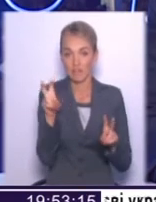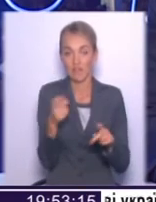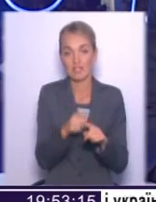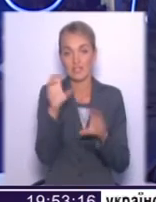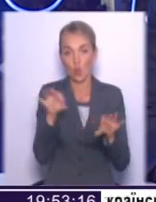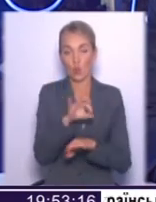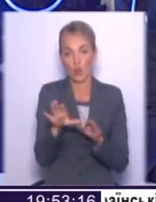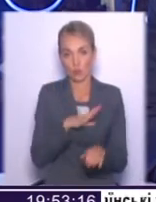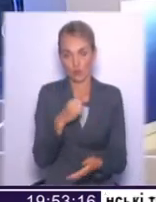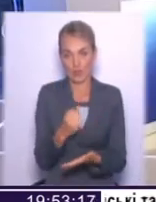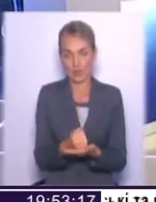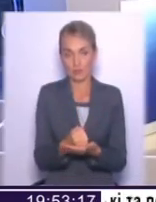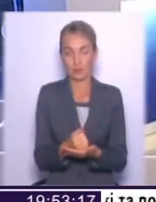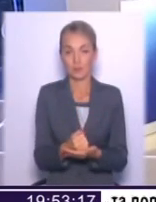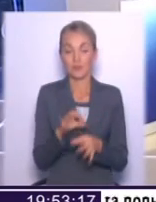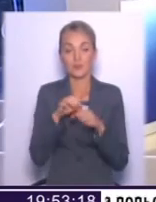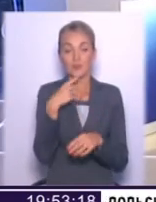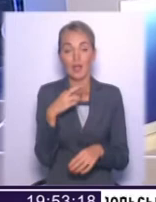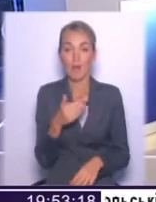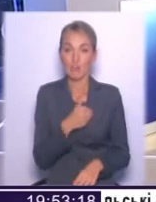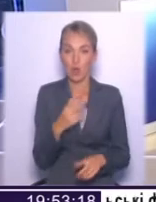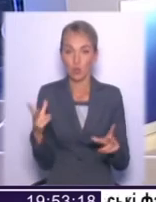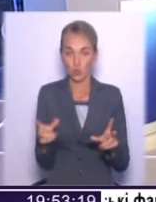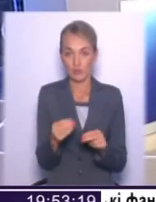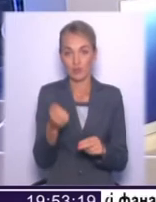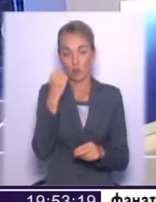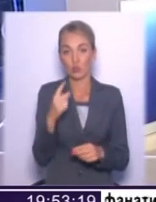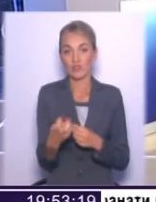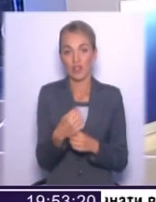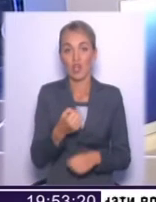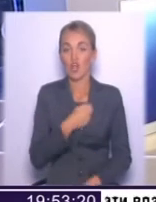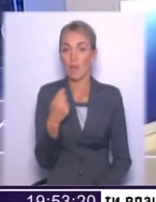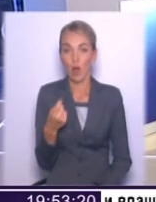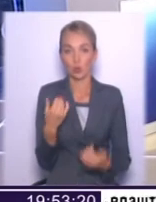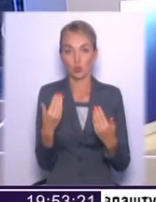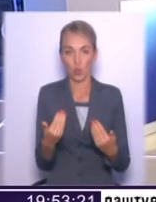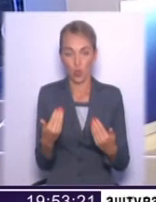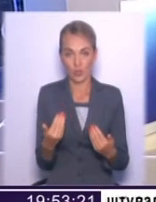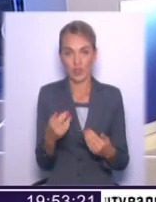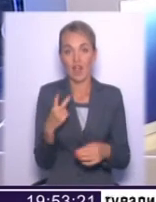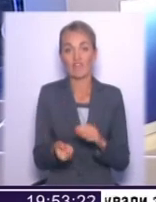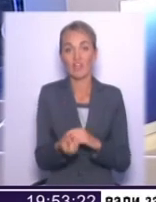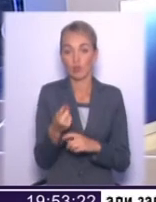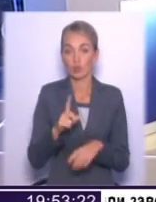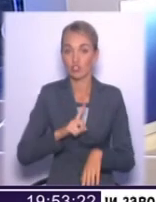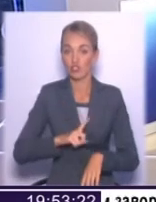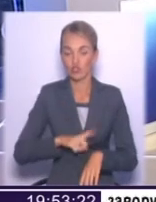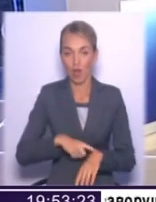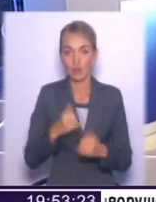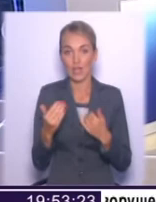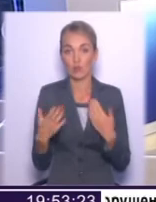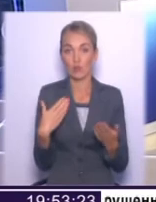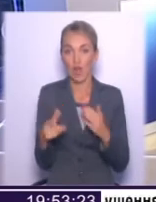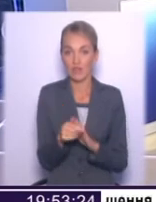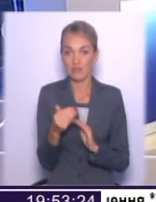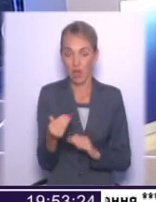був прийнятий. Ну, я бажаю вам успіху і дякую за те, що завітали. На жаль, мало сьогодні, як виявилося, часу для спілкування